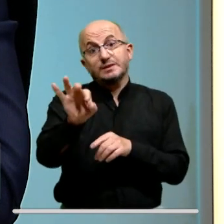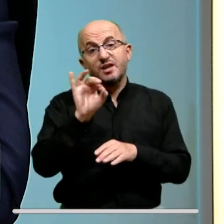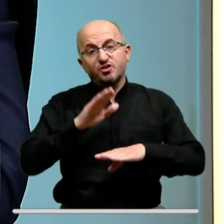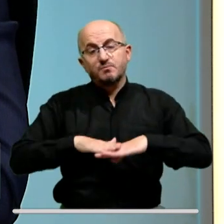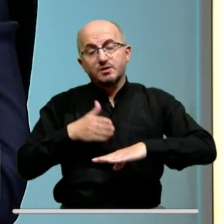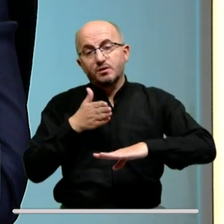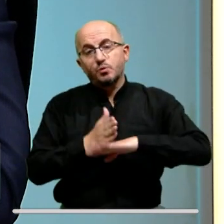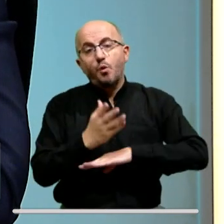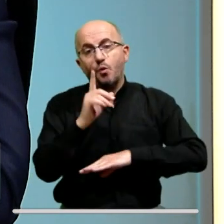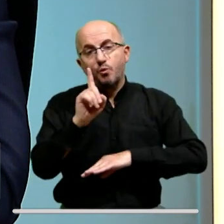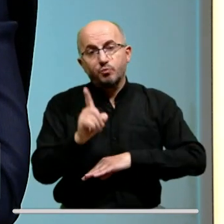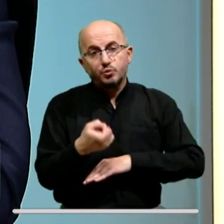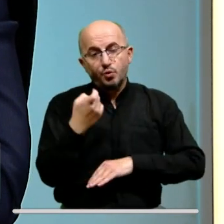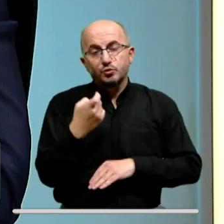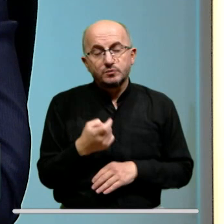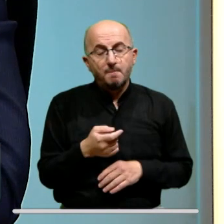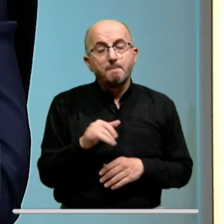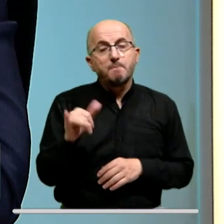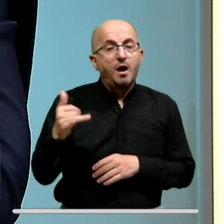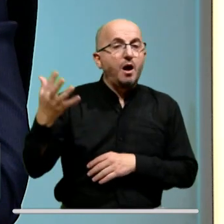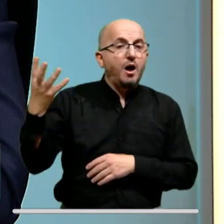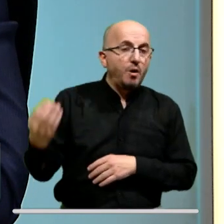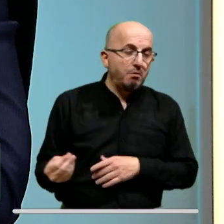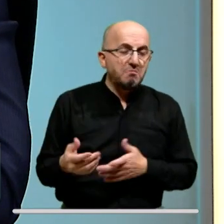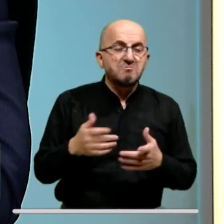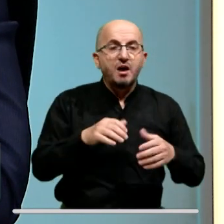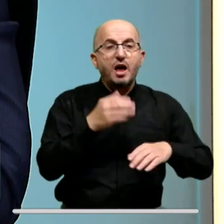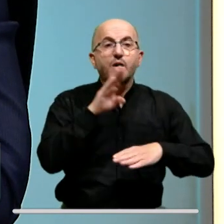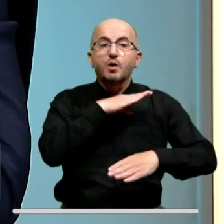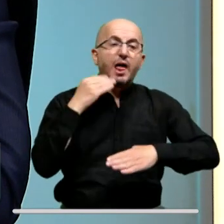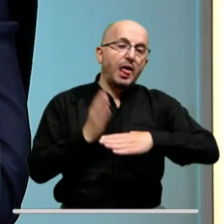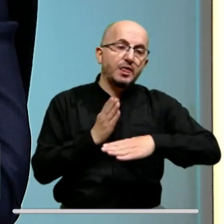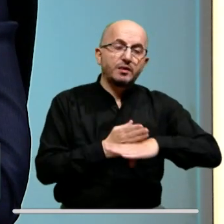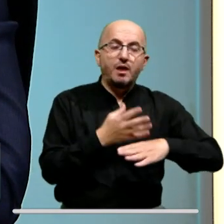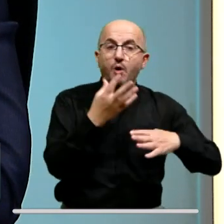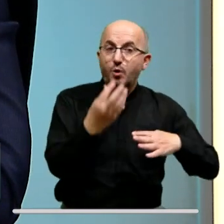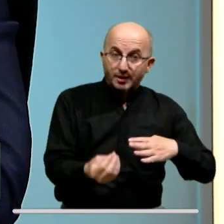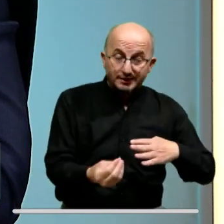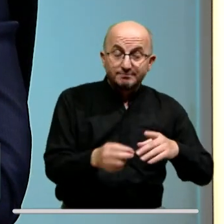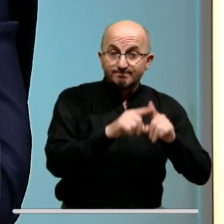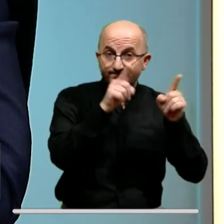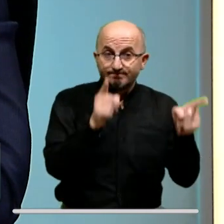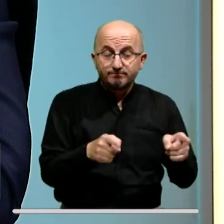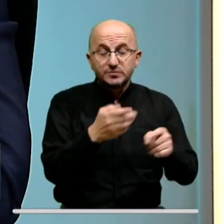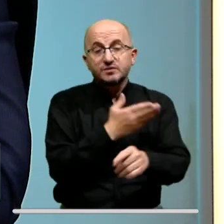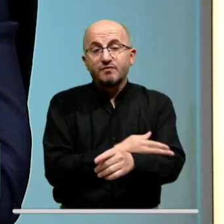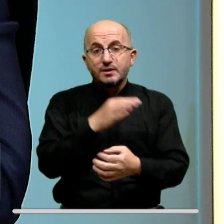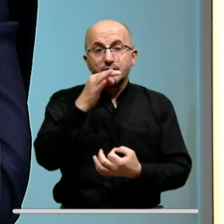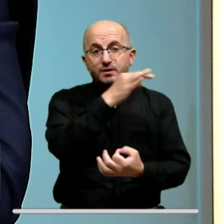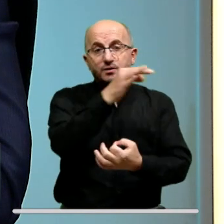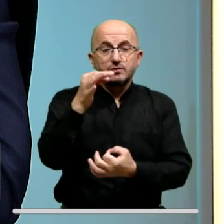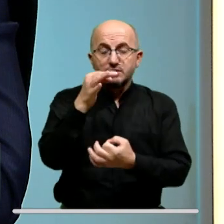doğru buluyoruz. Yani gerek bakkal olarak gerek işte kasap olarak hiç olmazsa biraz bizim vatandaşlarımızı